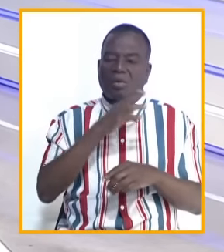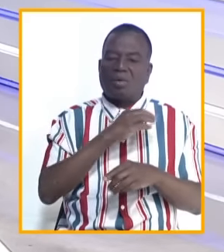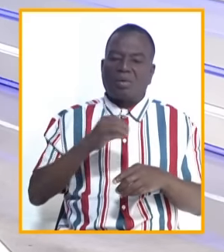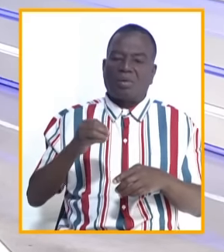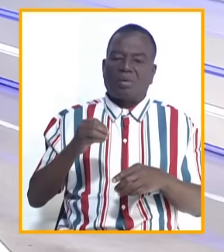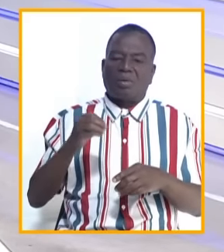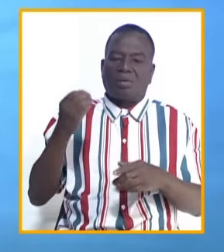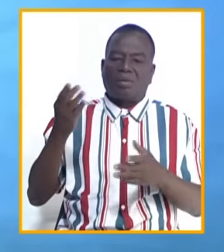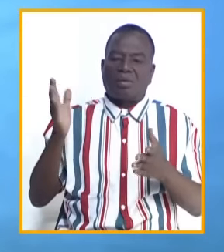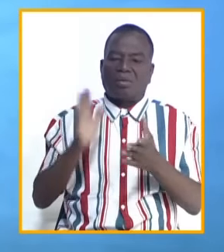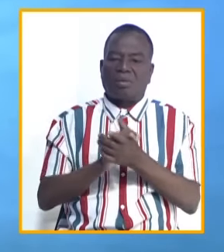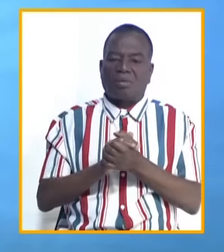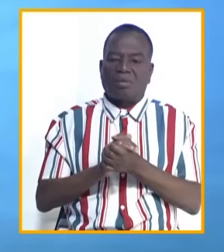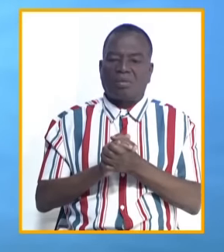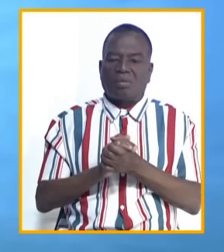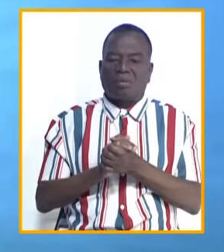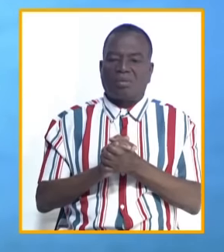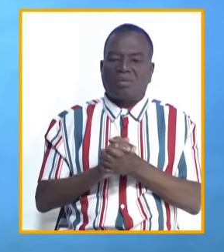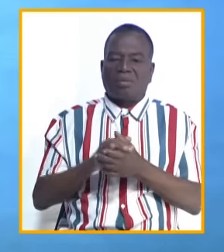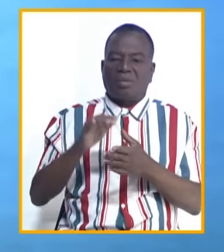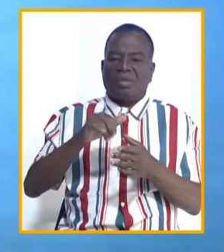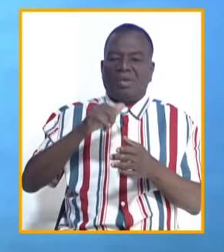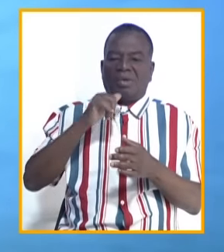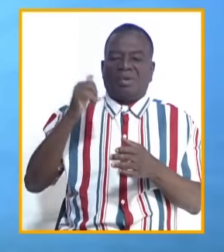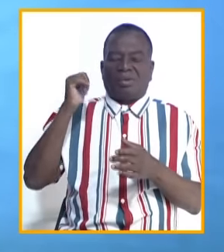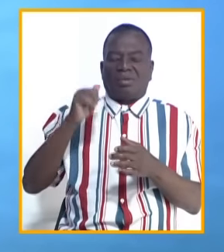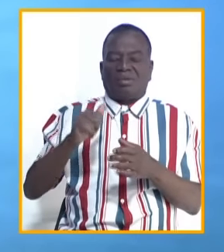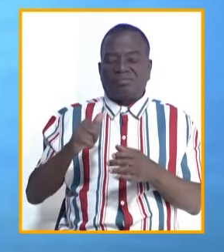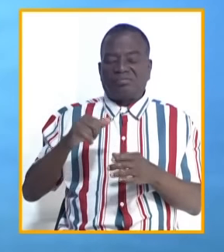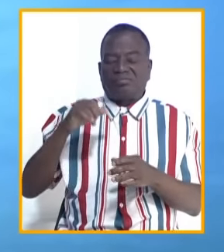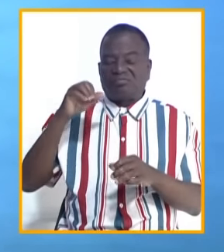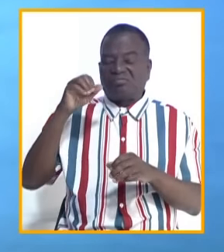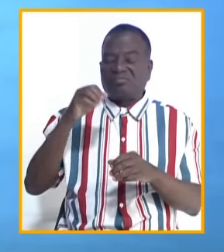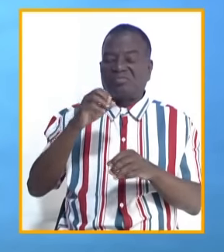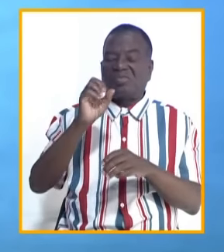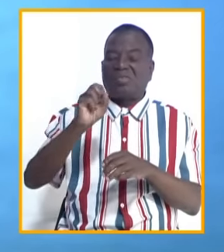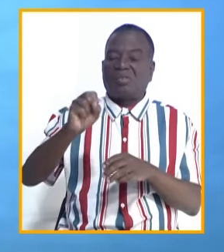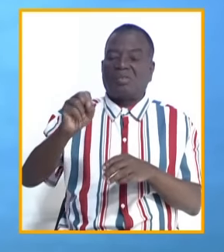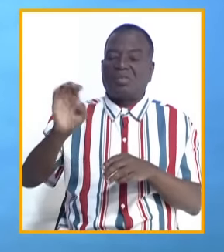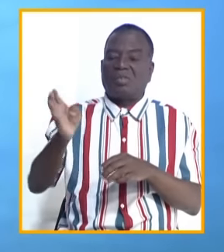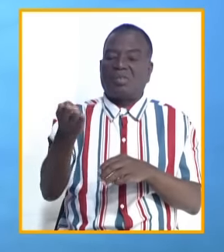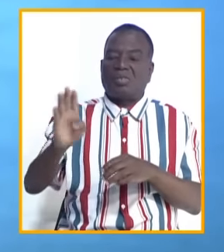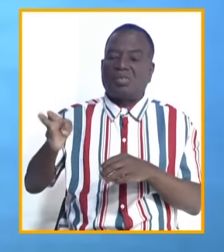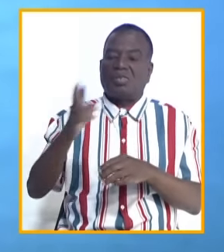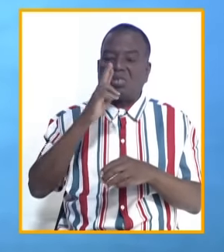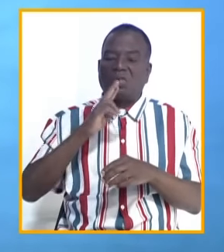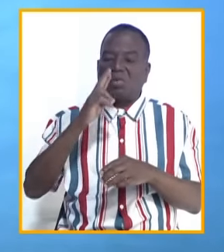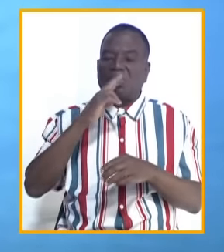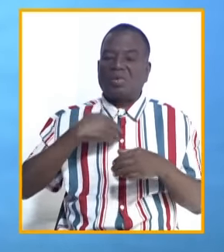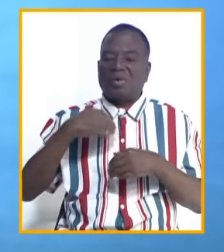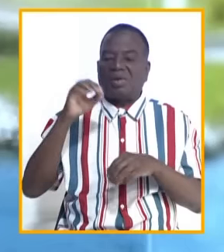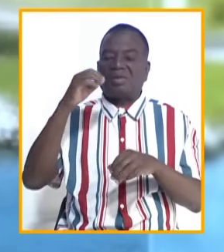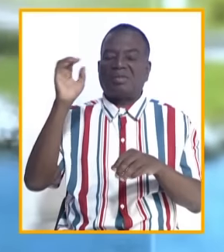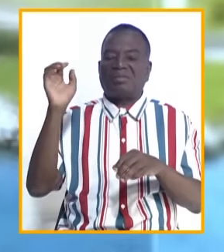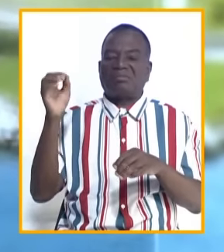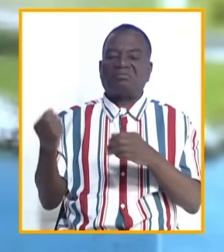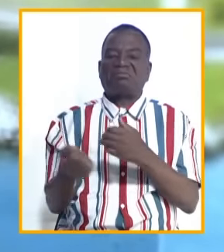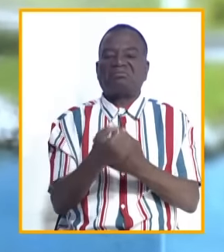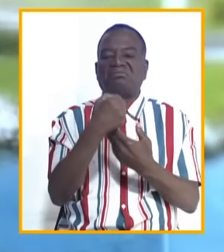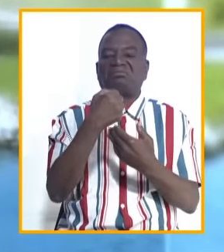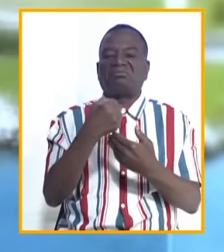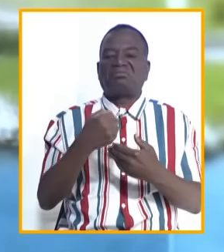il a connu l'expérience européenne. Il est revenu là en Côte d'Ivoire pour épauler, pour appuyer le stade d'Abidjan. On espère tout simplement que cette défaite